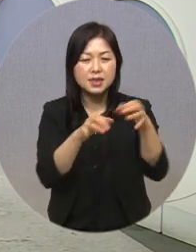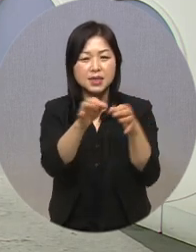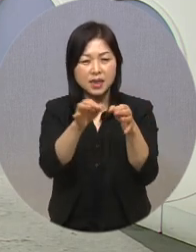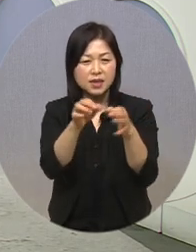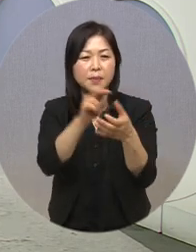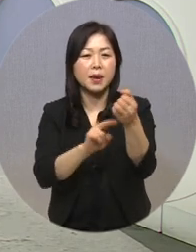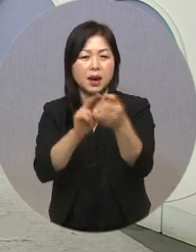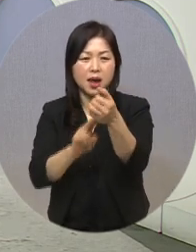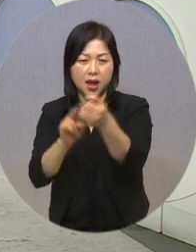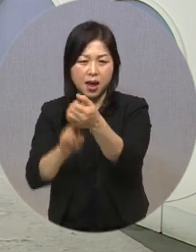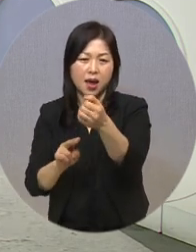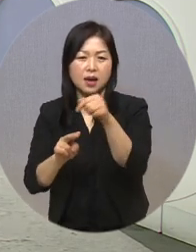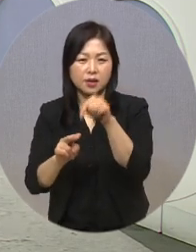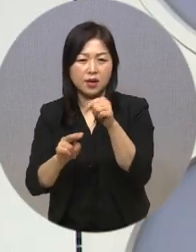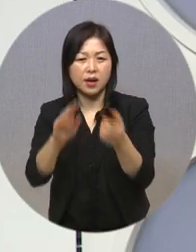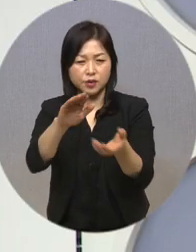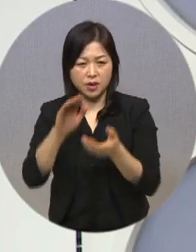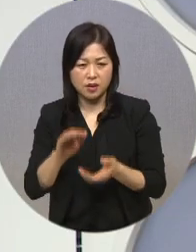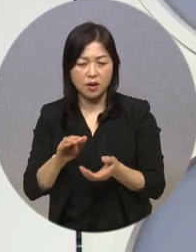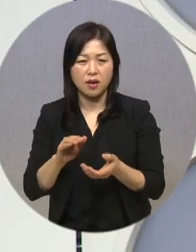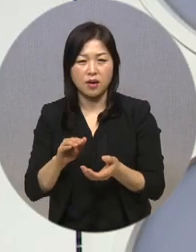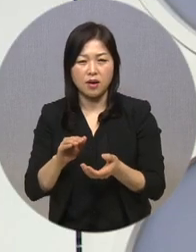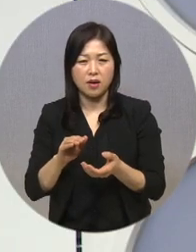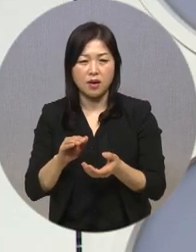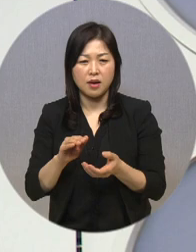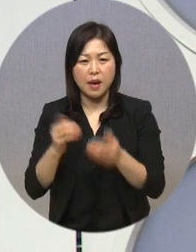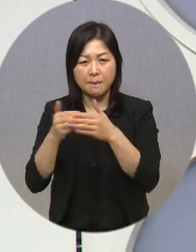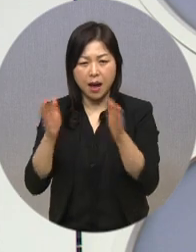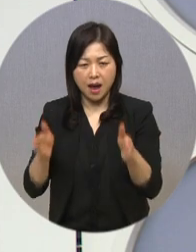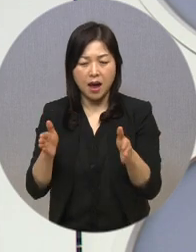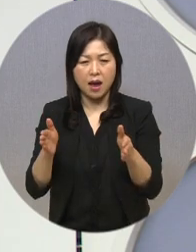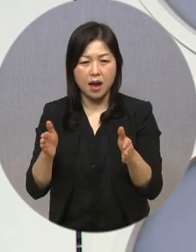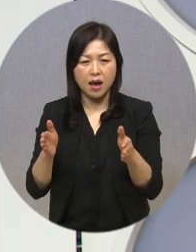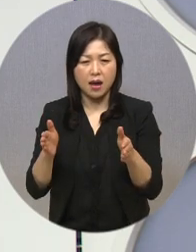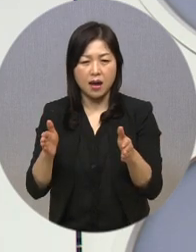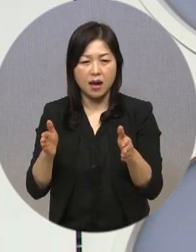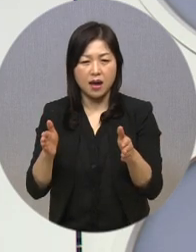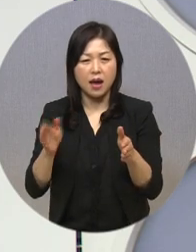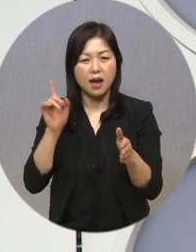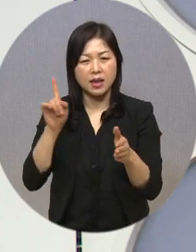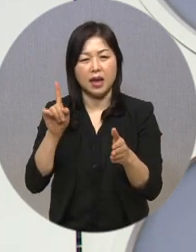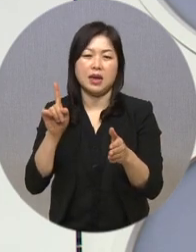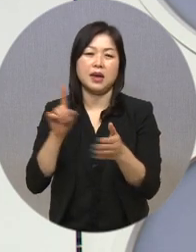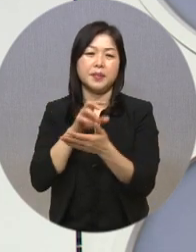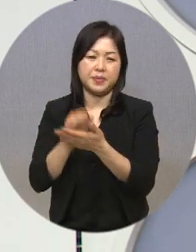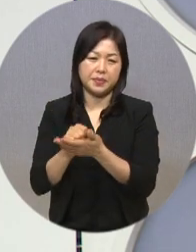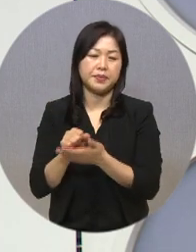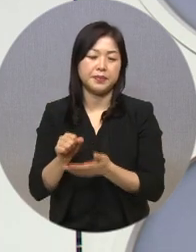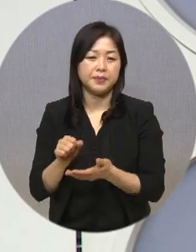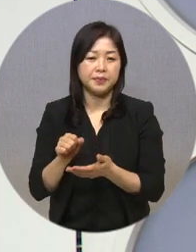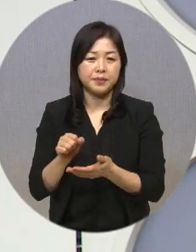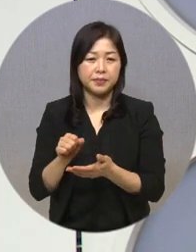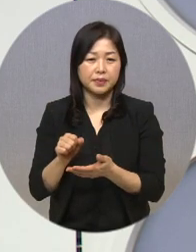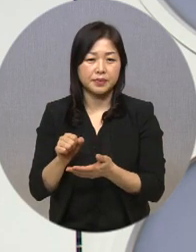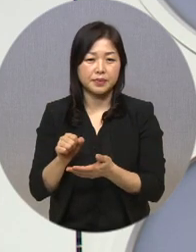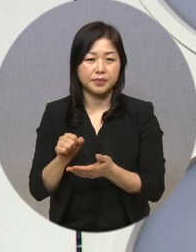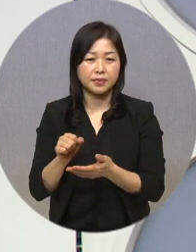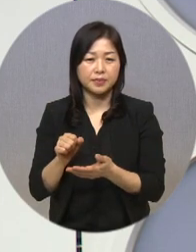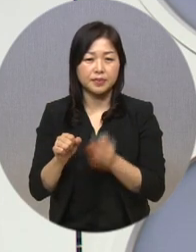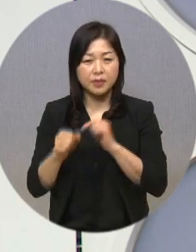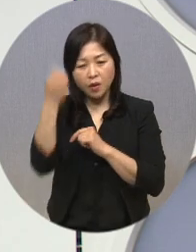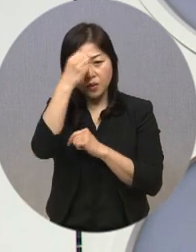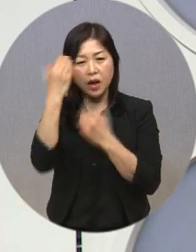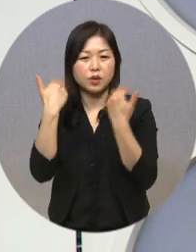시장에서 그 판 걸로 방을 한 칸 이제 얻어 갖고는 이제 거기서